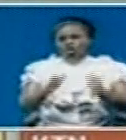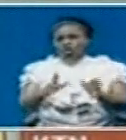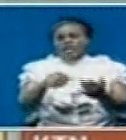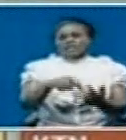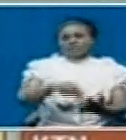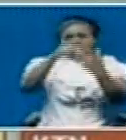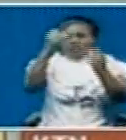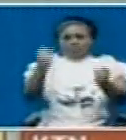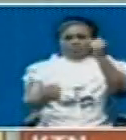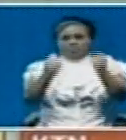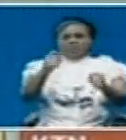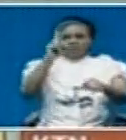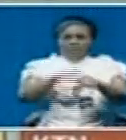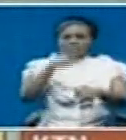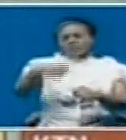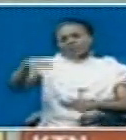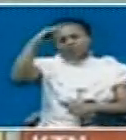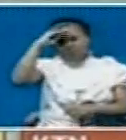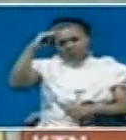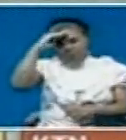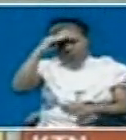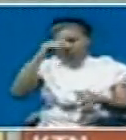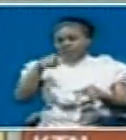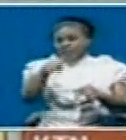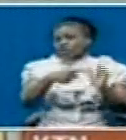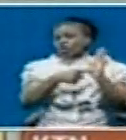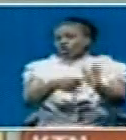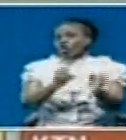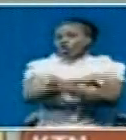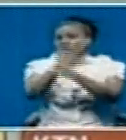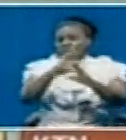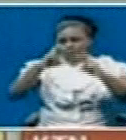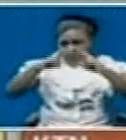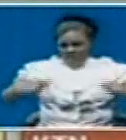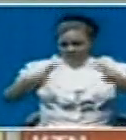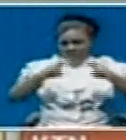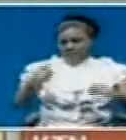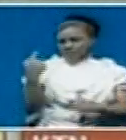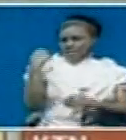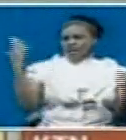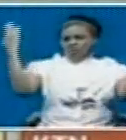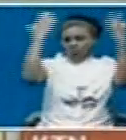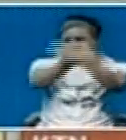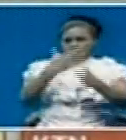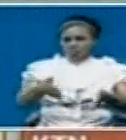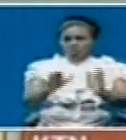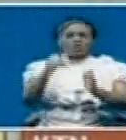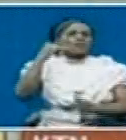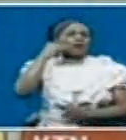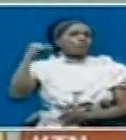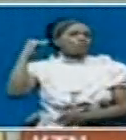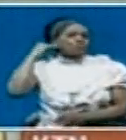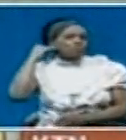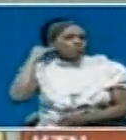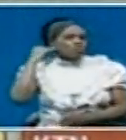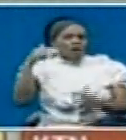gari wakiwa wangali walevi. Hii ni baada ya msako mwingine kufanywa usiku wa jana katika barabara za mji wa